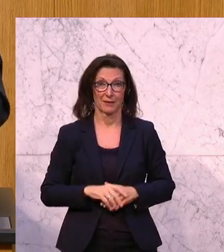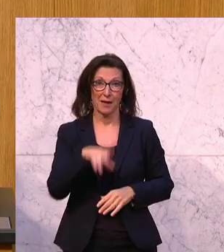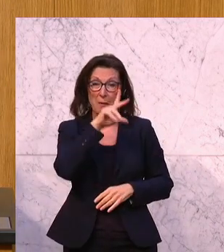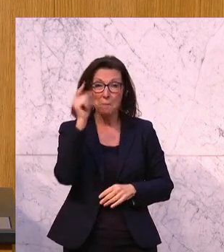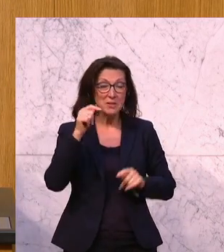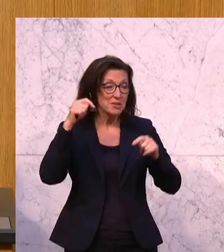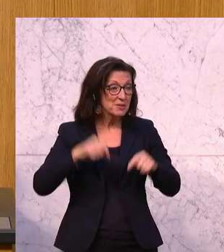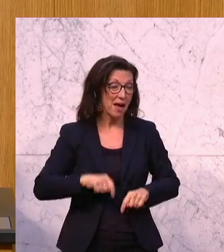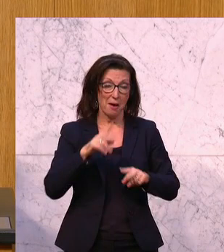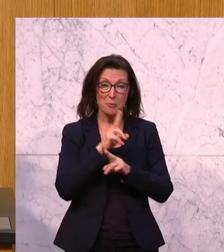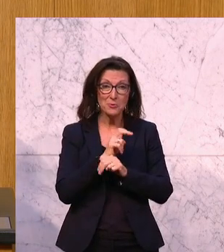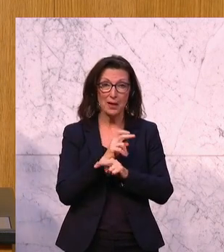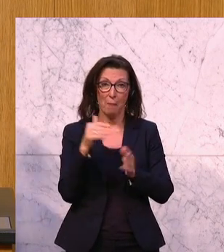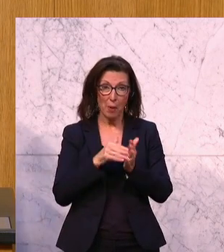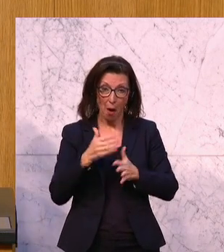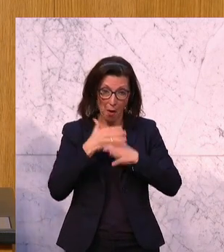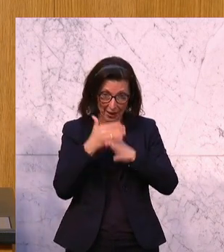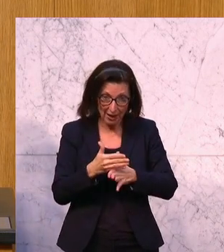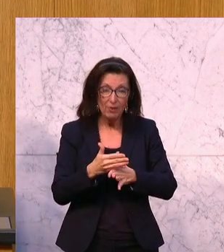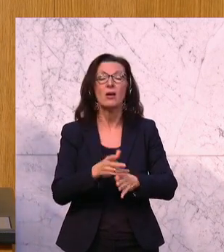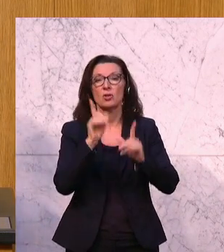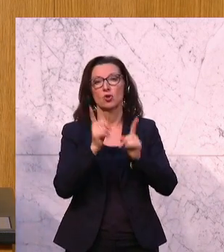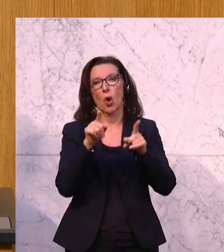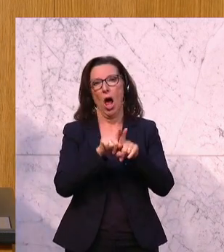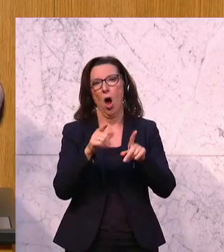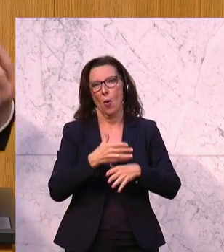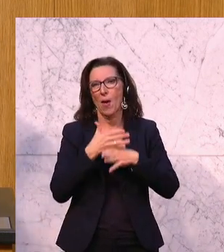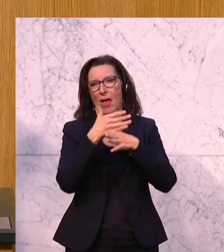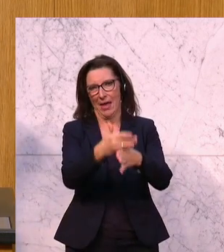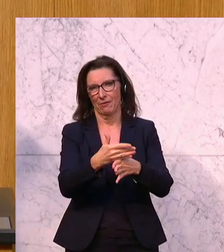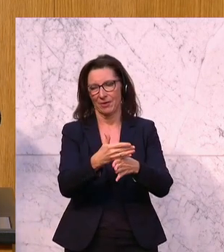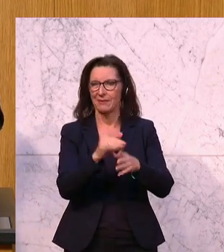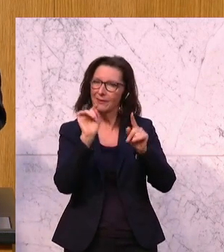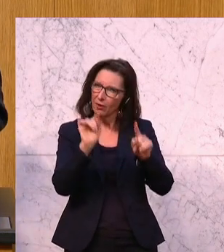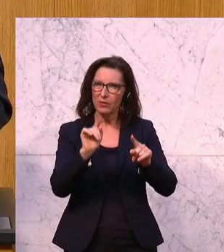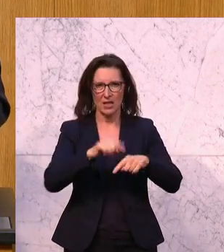unserem Land, die Hilfe brauchen, auch Hilfe natürlich auch bekommen. Und das, für das steht die